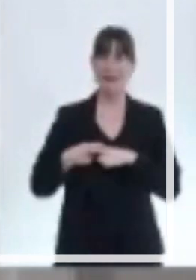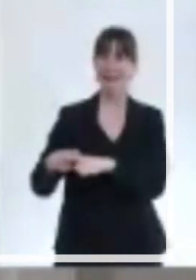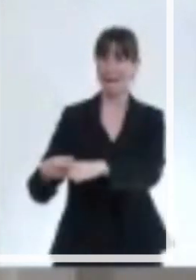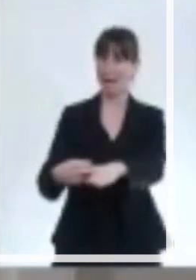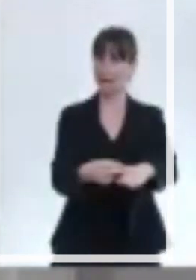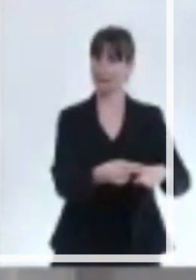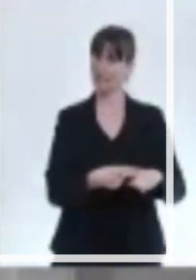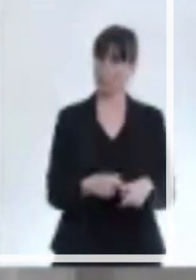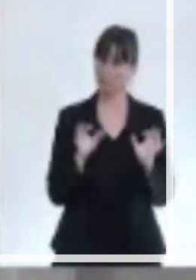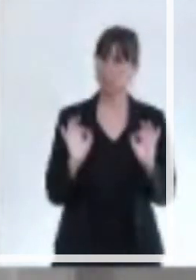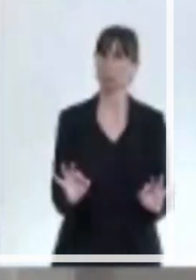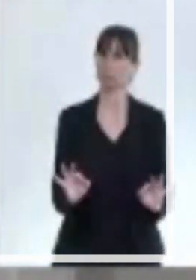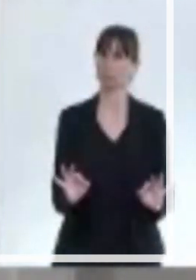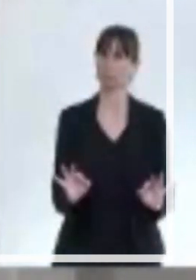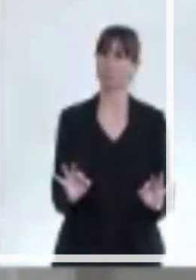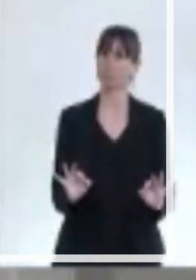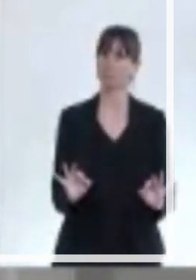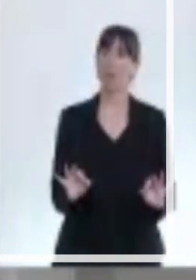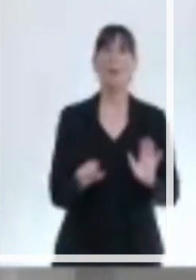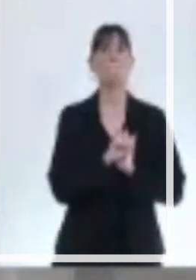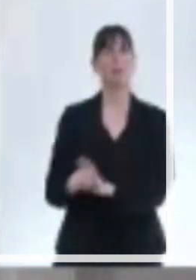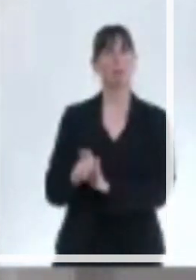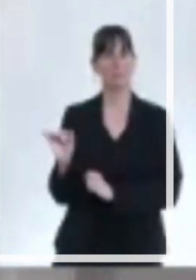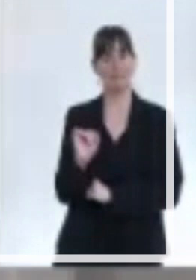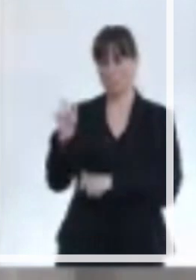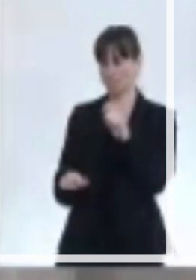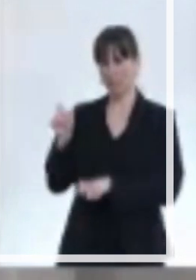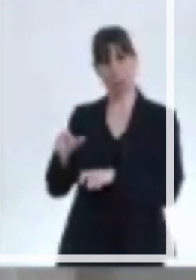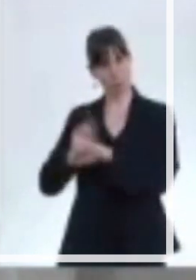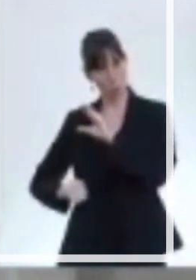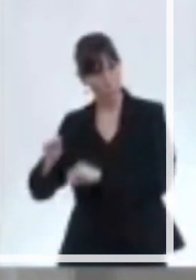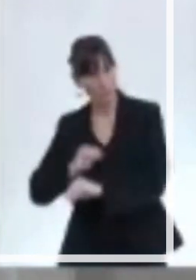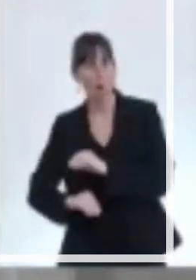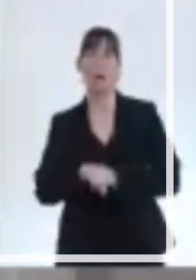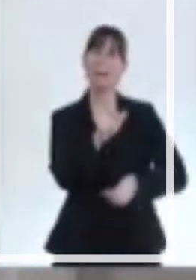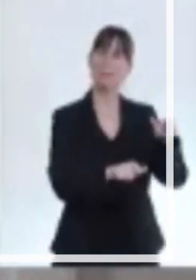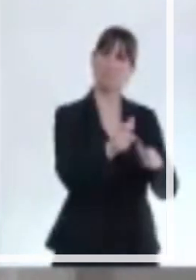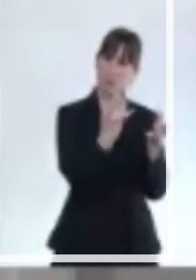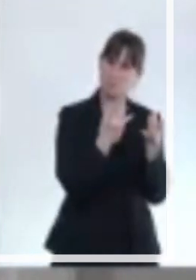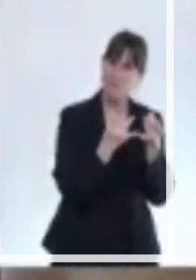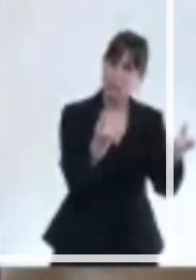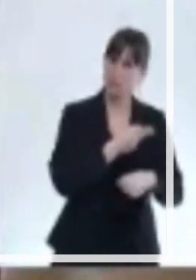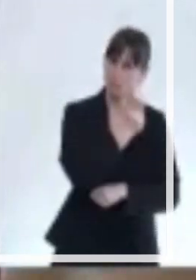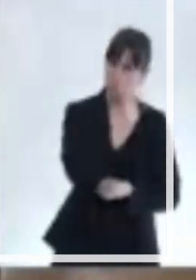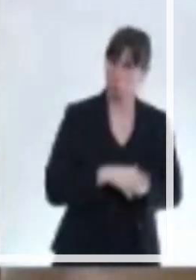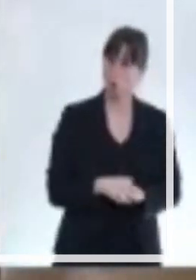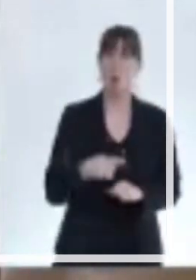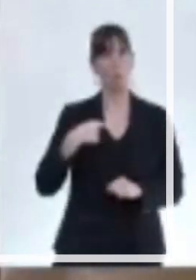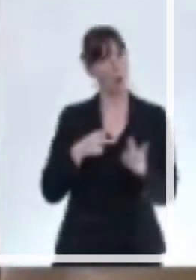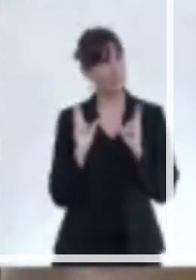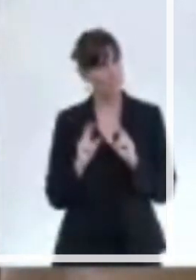les soignants et les personnes les plus fragiles j'ai déjà eu l'occasion de m'exprimer de faire le détail par profession